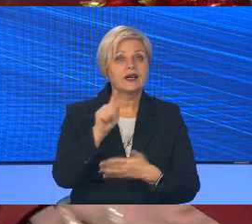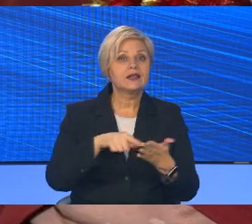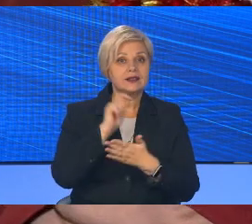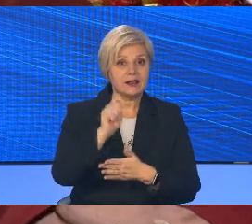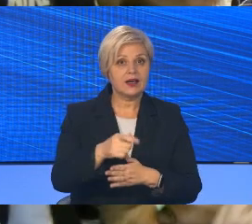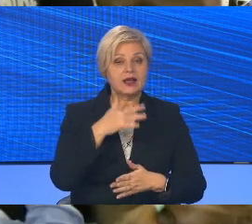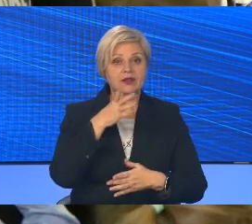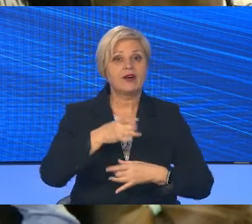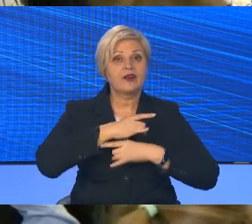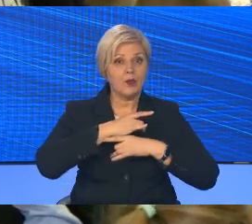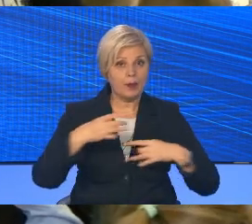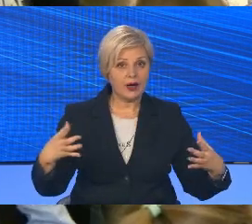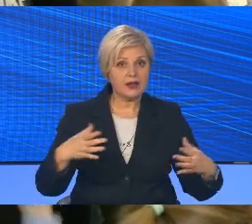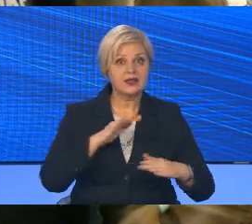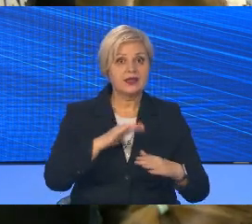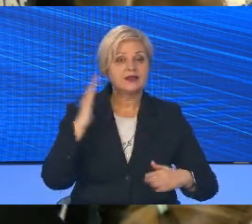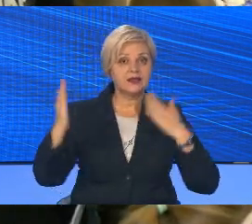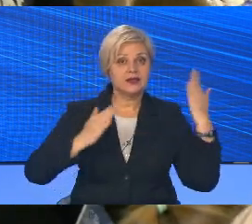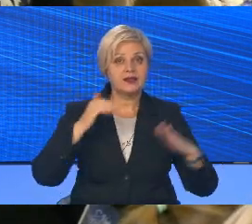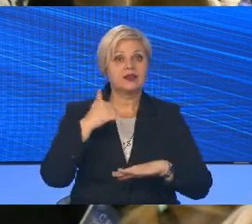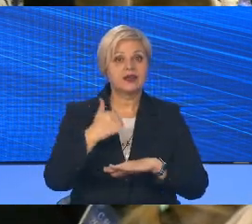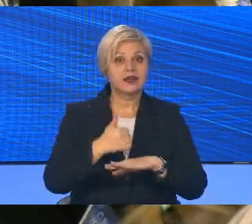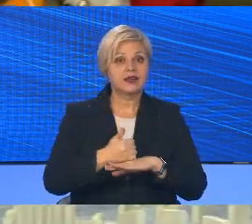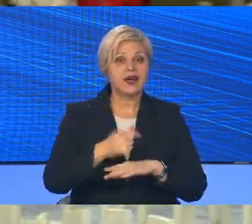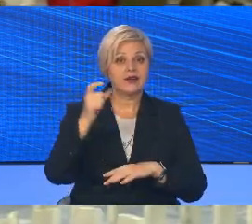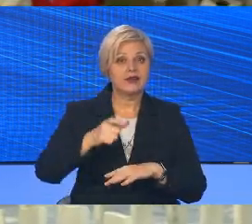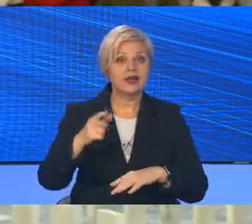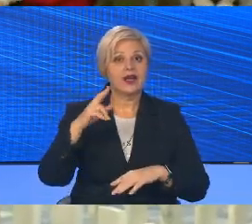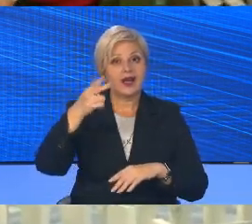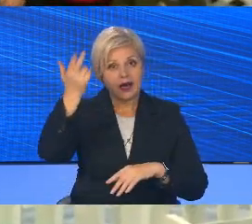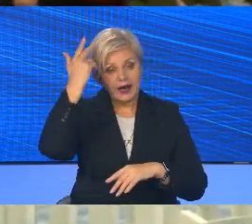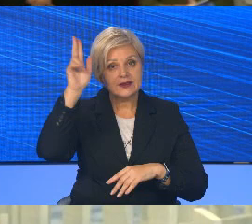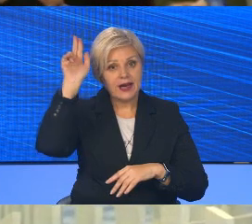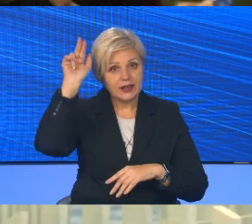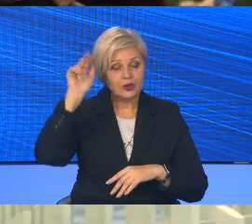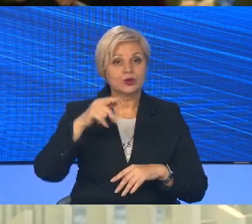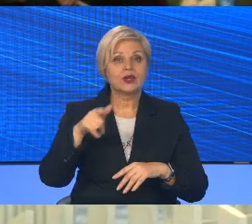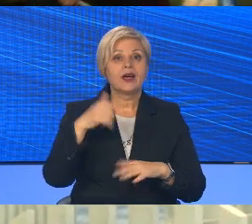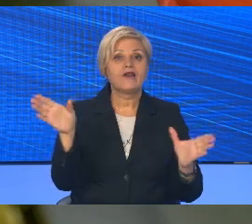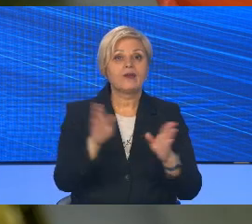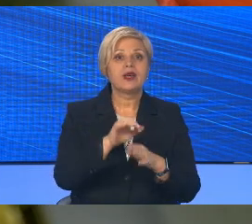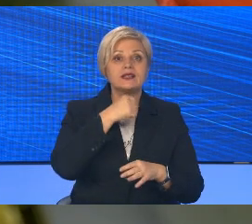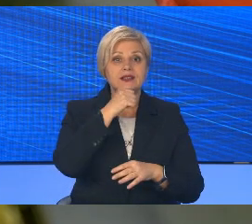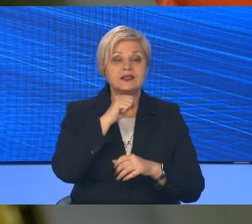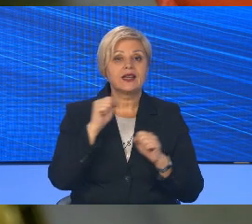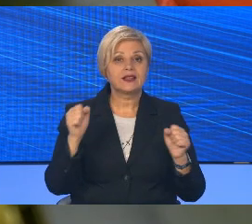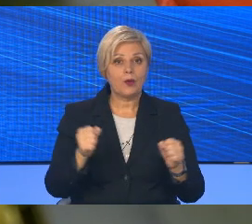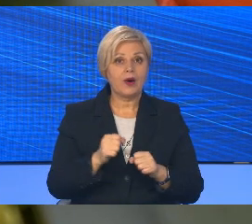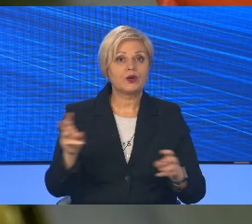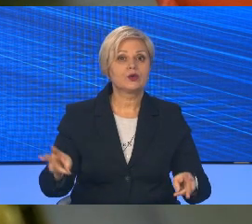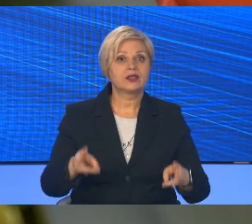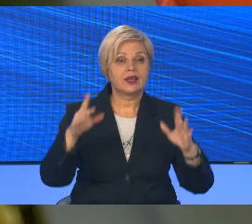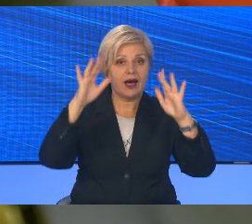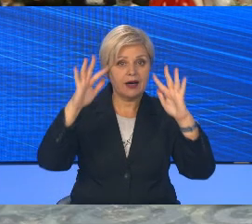Подчас святочного представления детей забавляли головные герои – коза и трус. А разом с Дедом Морозом удельники свята запалили огни